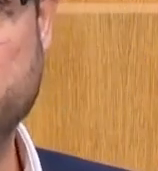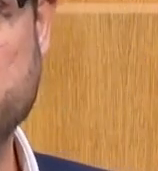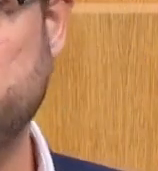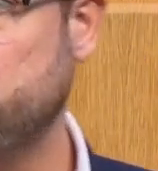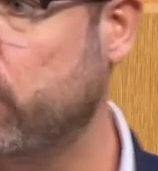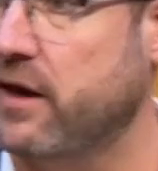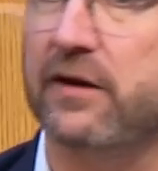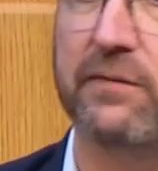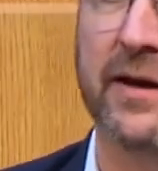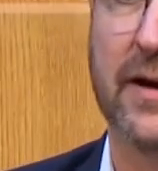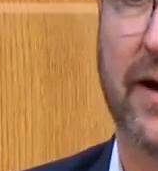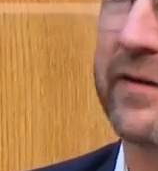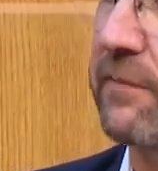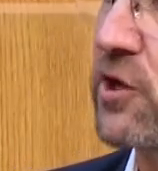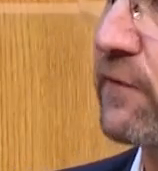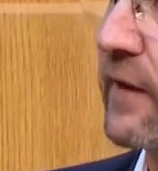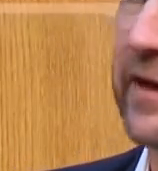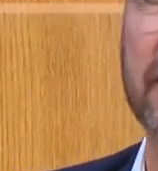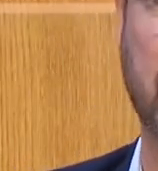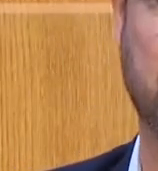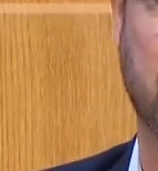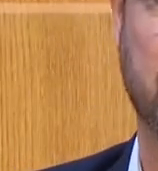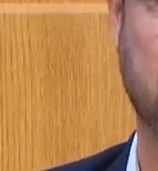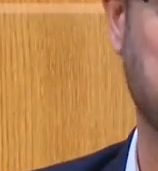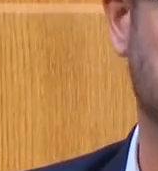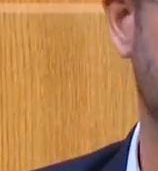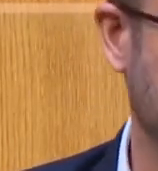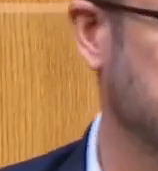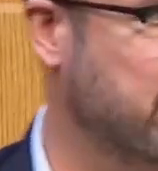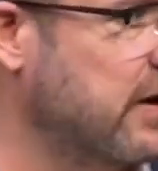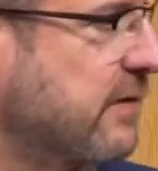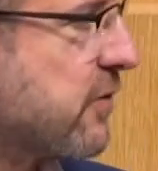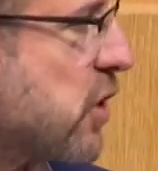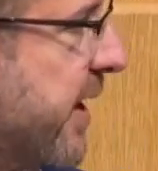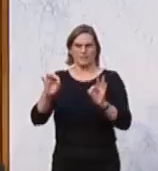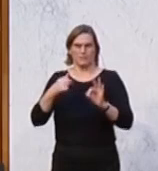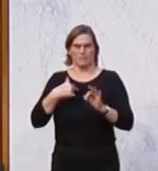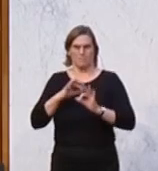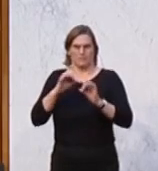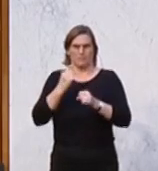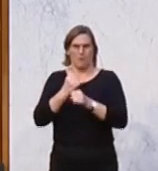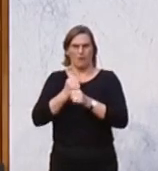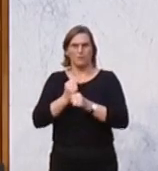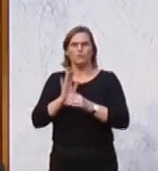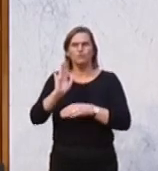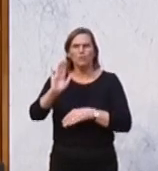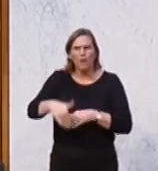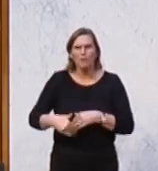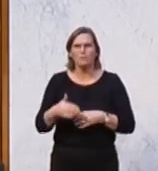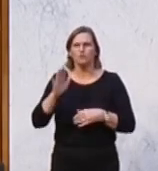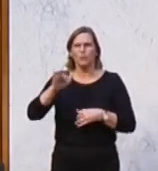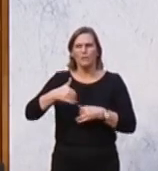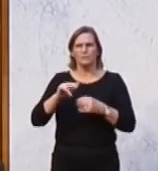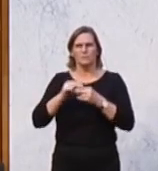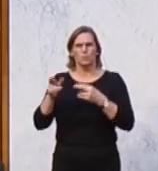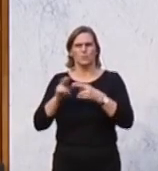und glauben kann, dass man da noch irgendwie den Menschen verklickern kann, dass es mit ihnen besser geworden ist. Es ist schlechter geworden. Sie sind die schlechteste